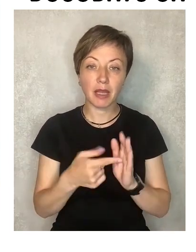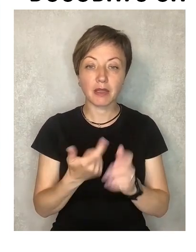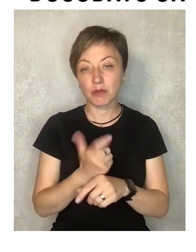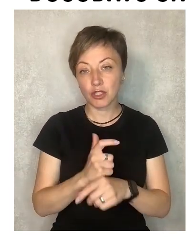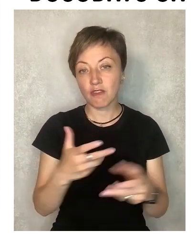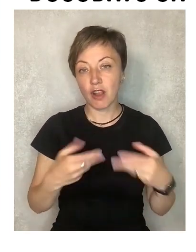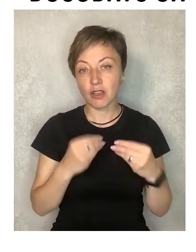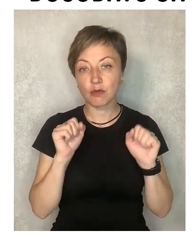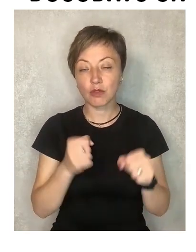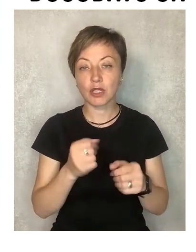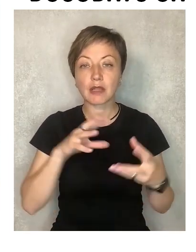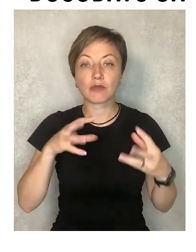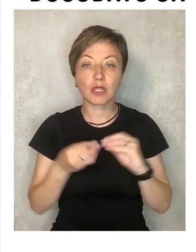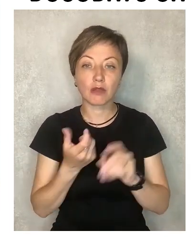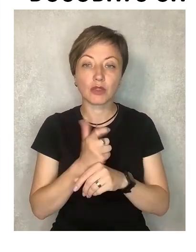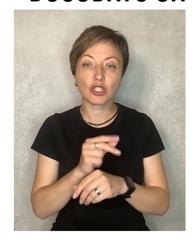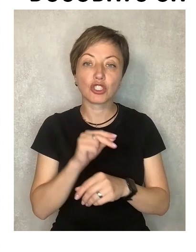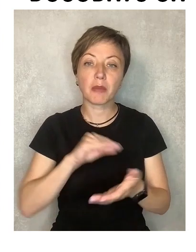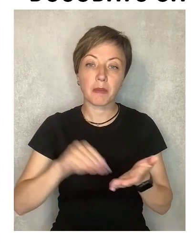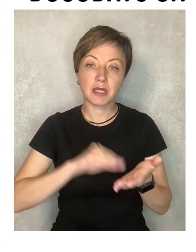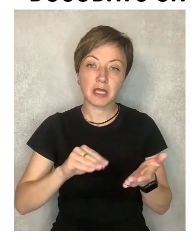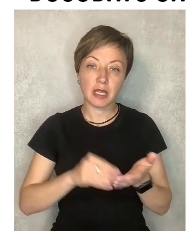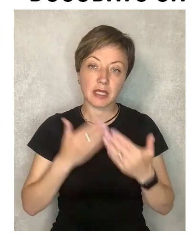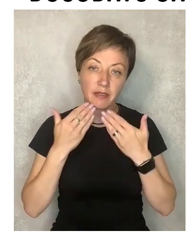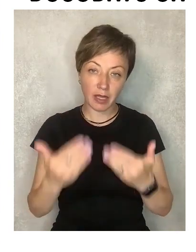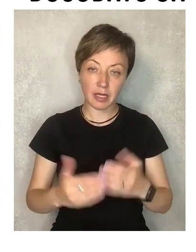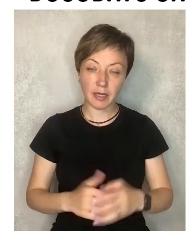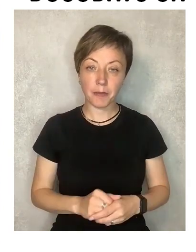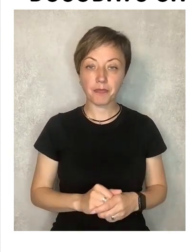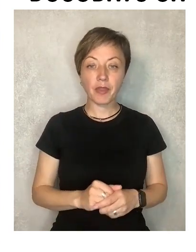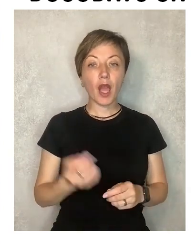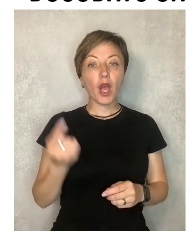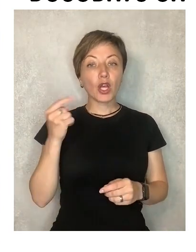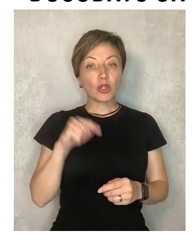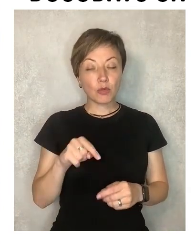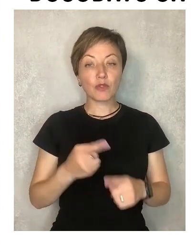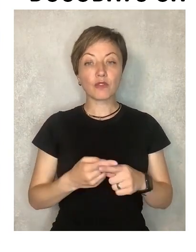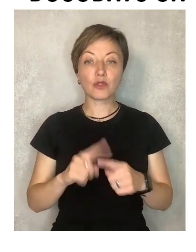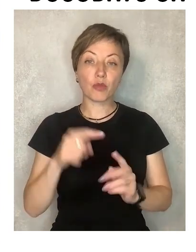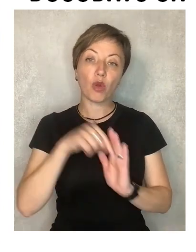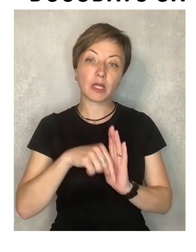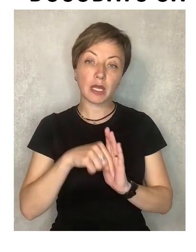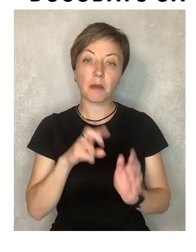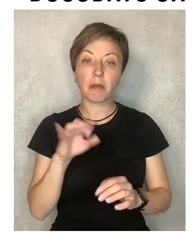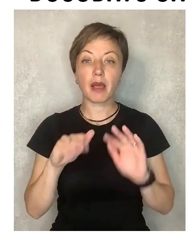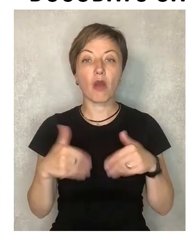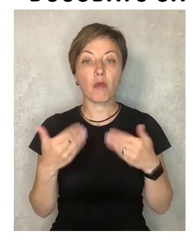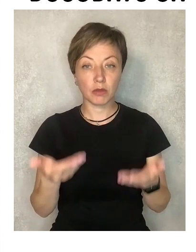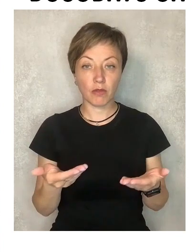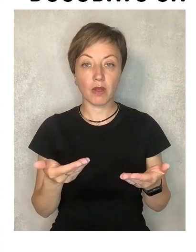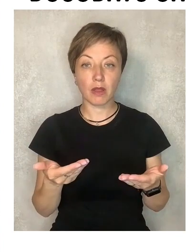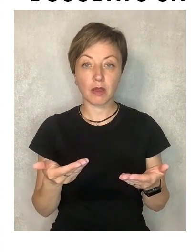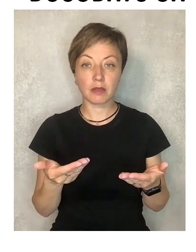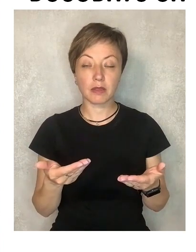більший ефект, ніж просто письмово написати звернення. Тому в цьому контексті я би рекомендувала ходити на